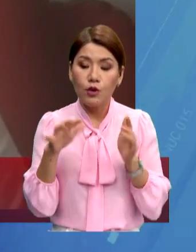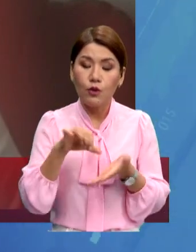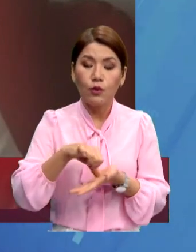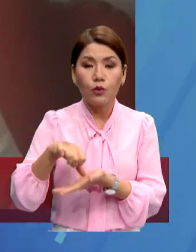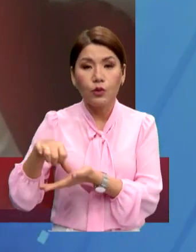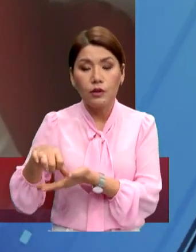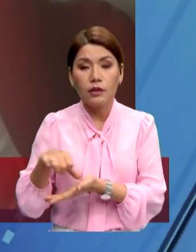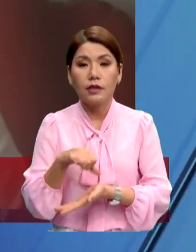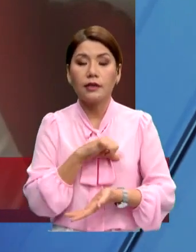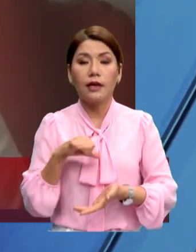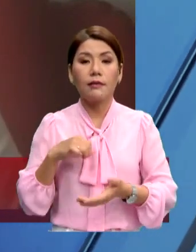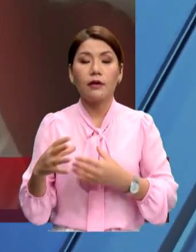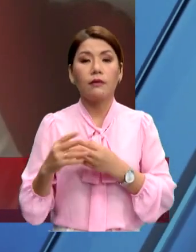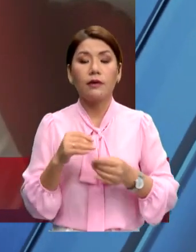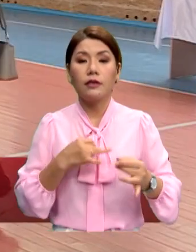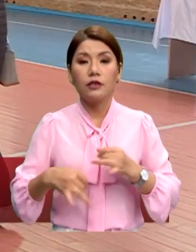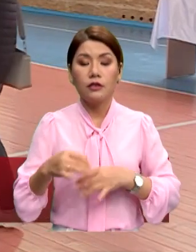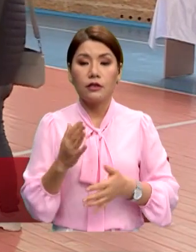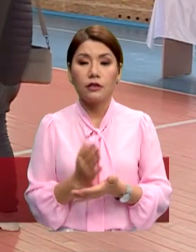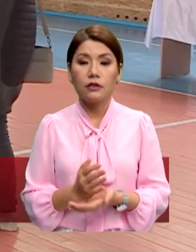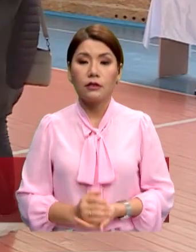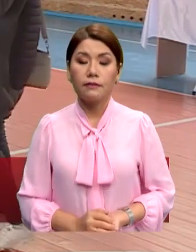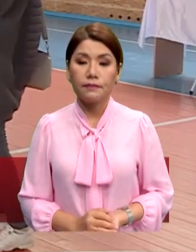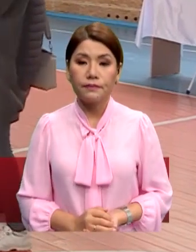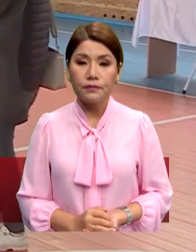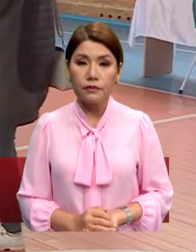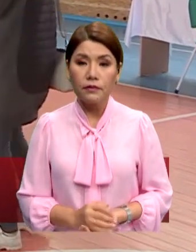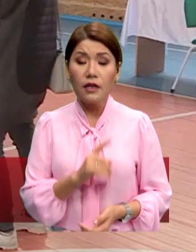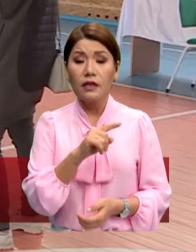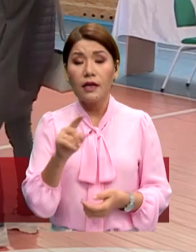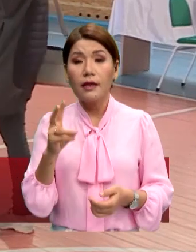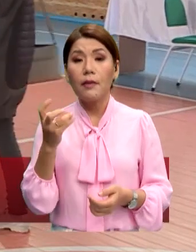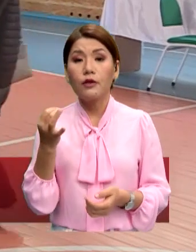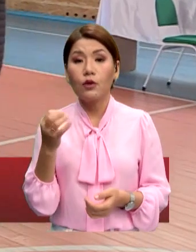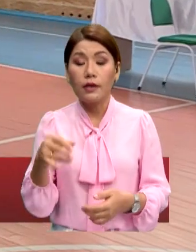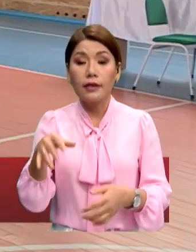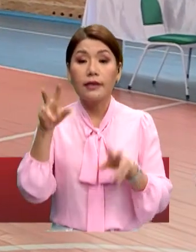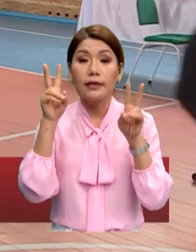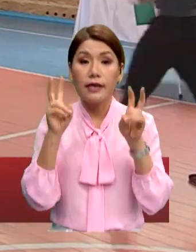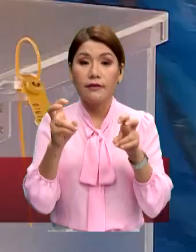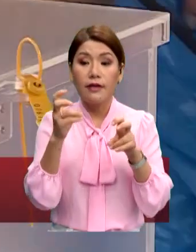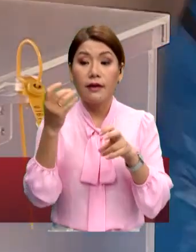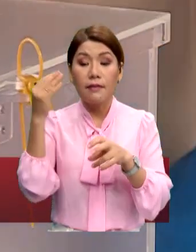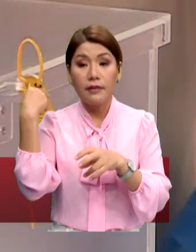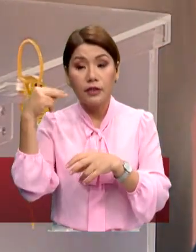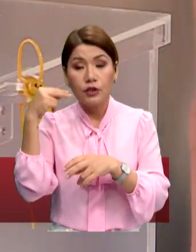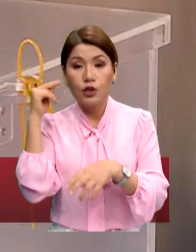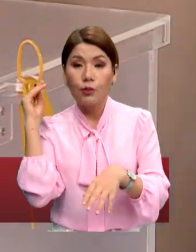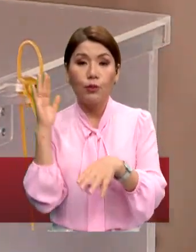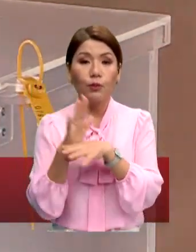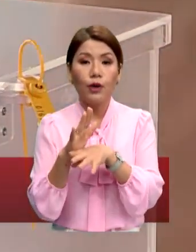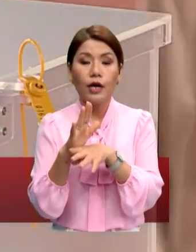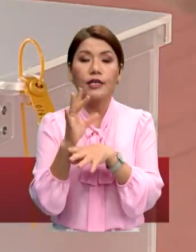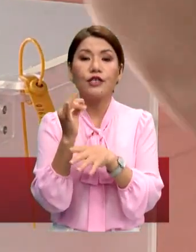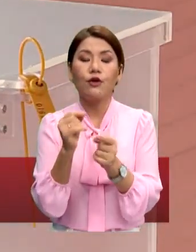участие в процессе принятия решений. Некоторые политологи назвали нынешнее послание президента сенсационным.